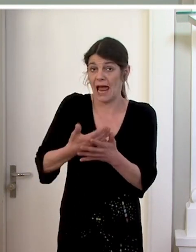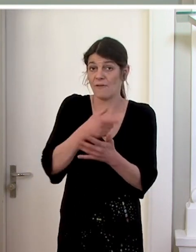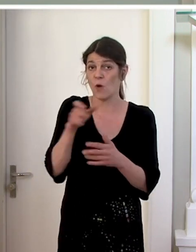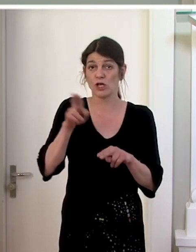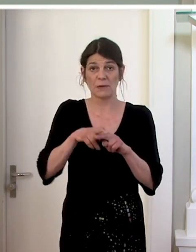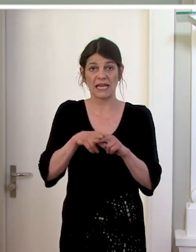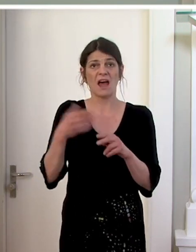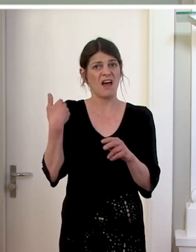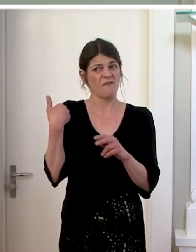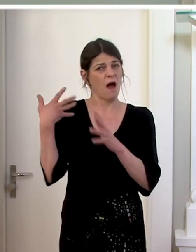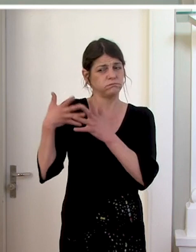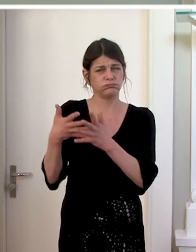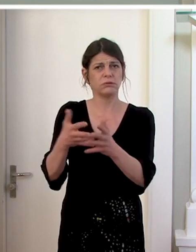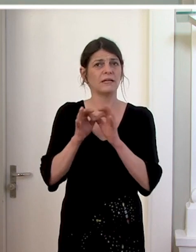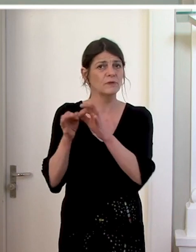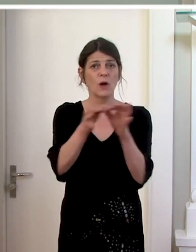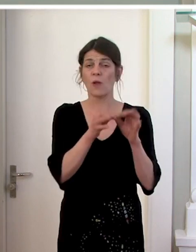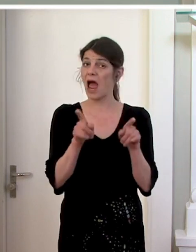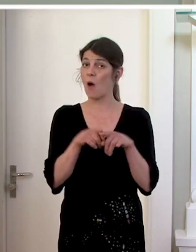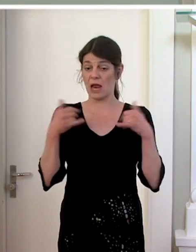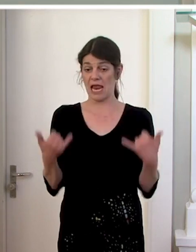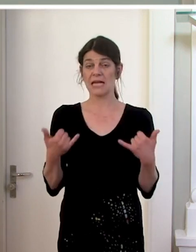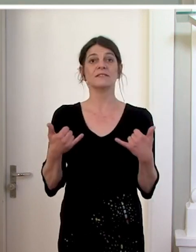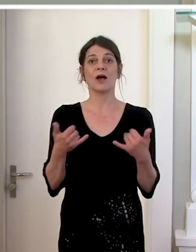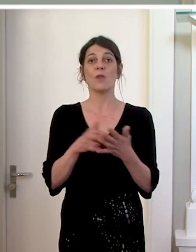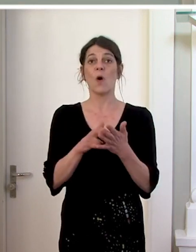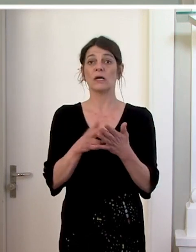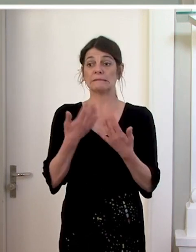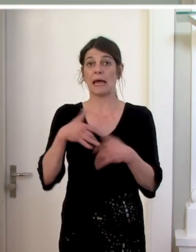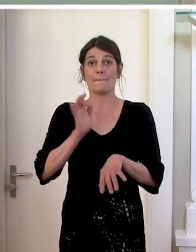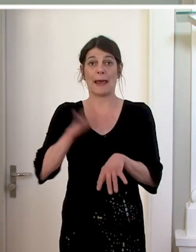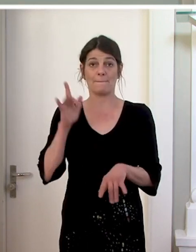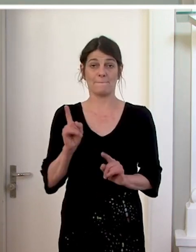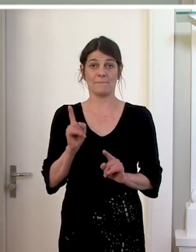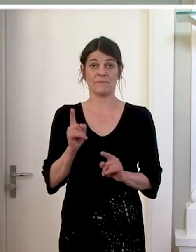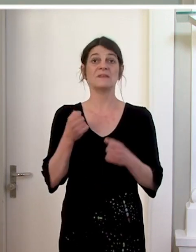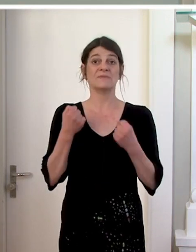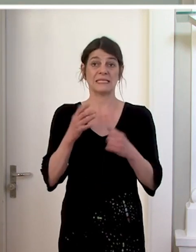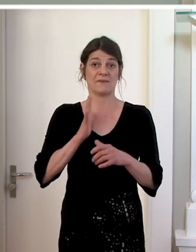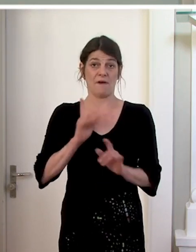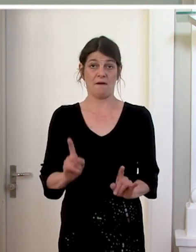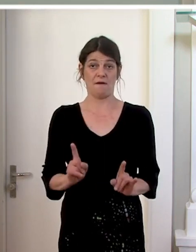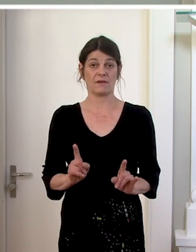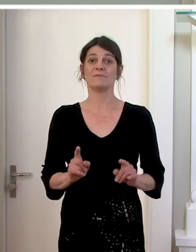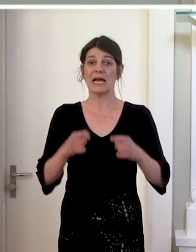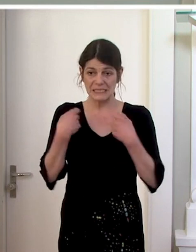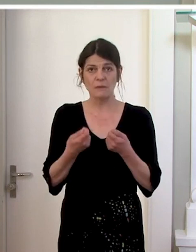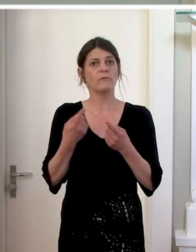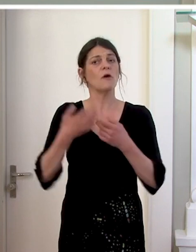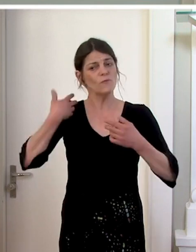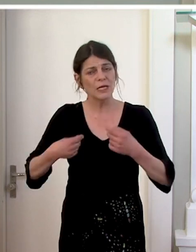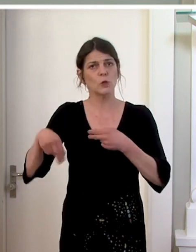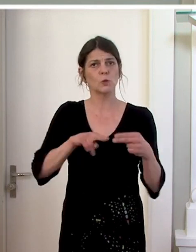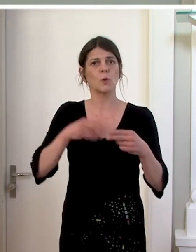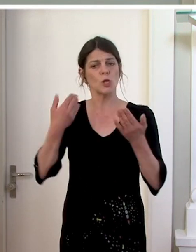infektionen gemessen haben auch heute noch sehr anfällig sehr empfindlich auf eine ausbreitung auf eine